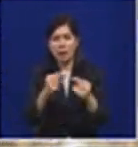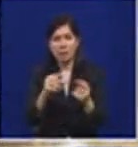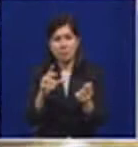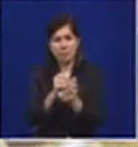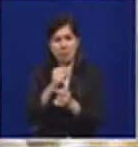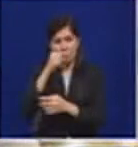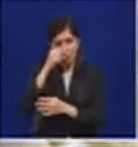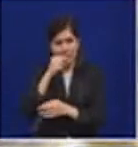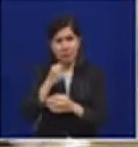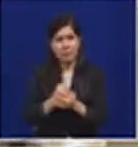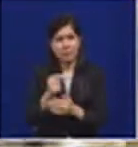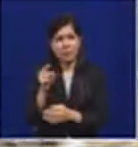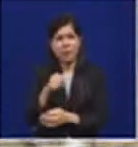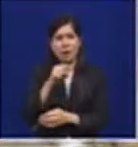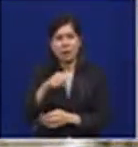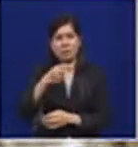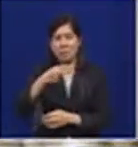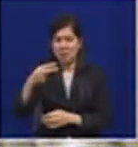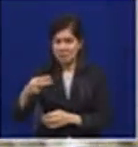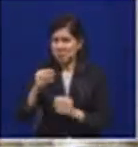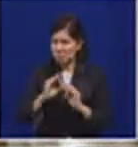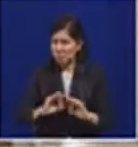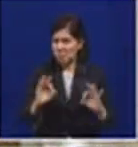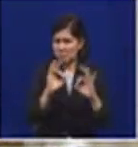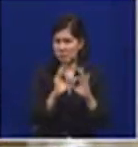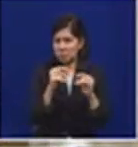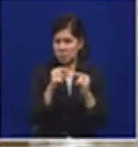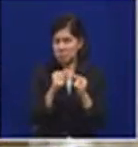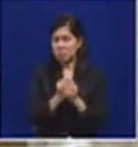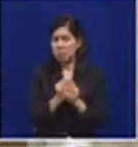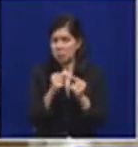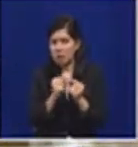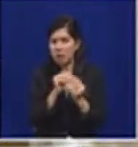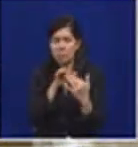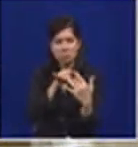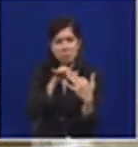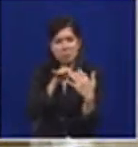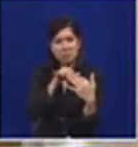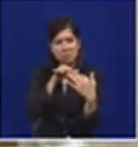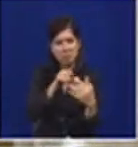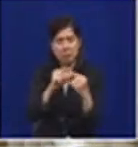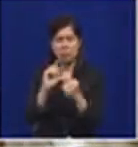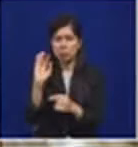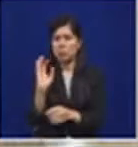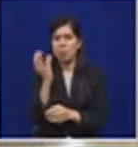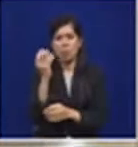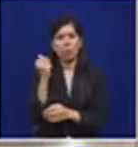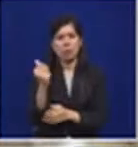ถือว่าเป็นภาษาที่สำคัญและเป็นภาษากลางในการติดต่อสื่อสารกับคนทั่วโลกด้วยค่ะ